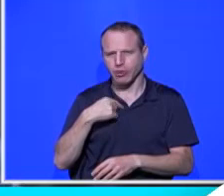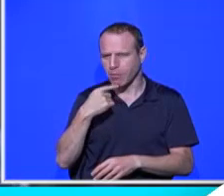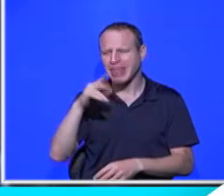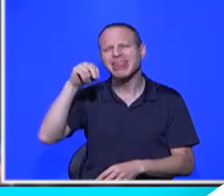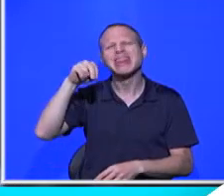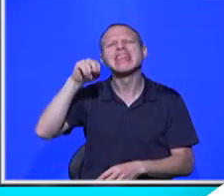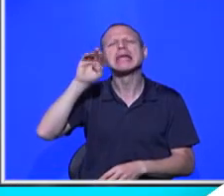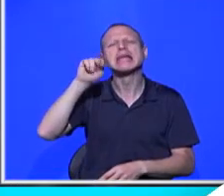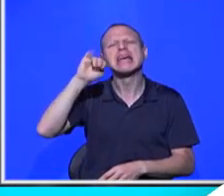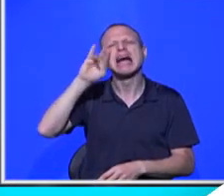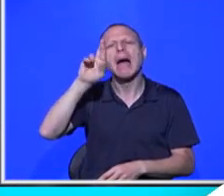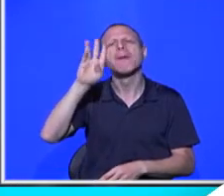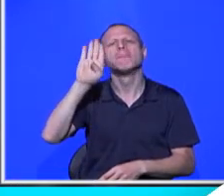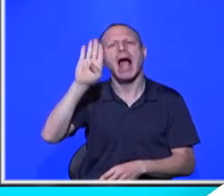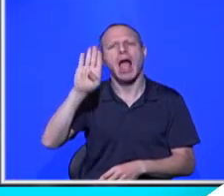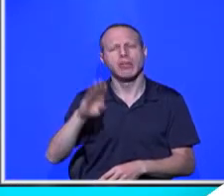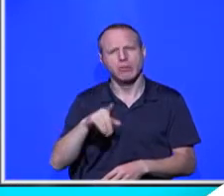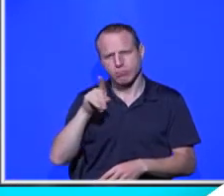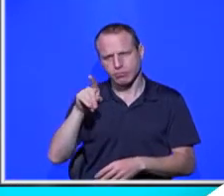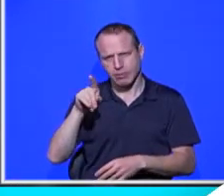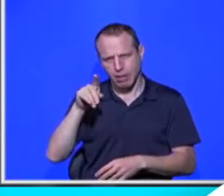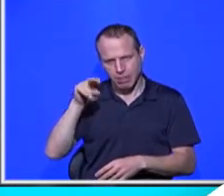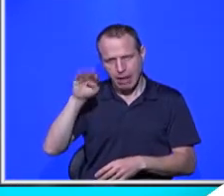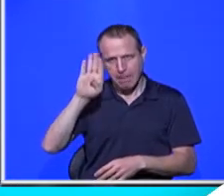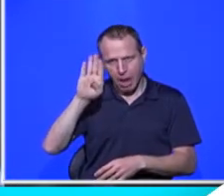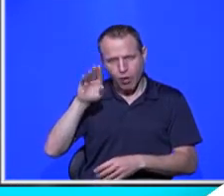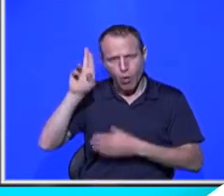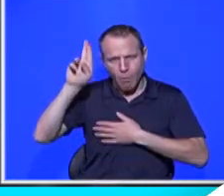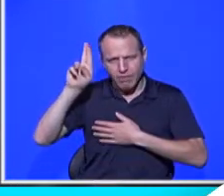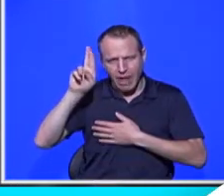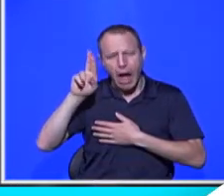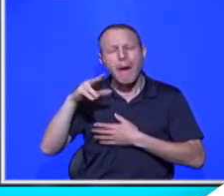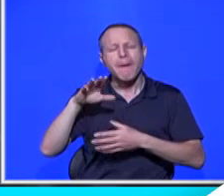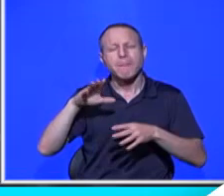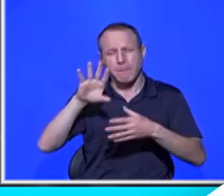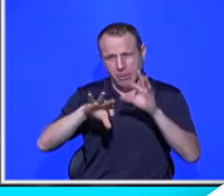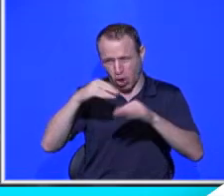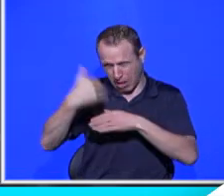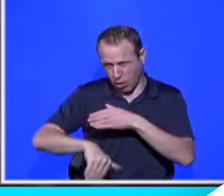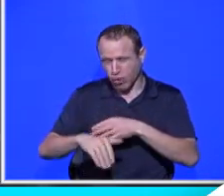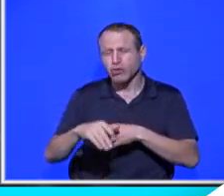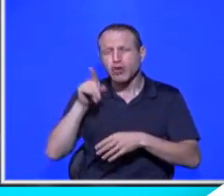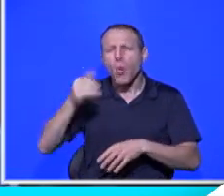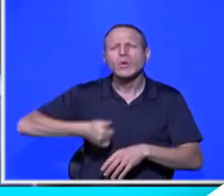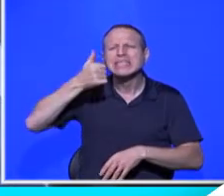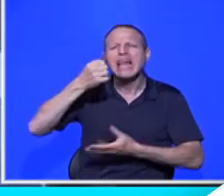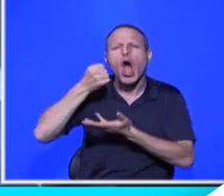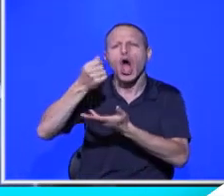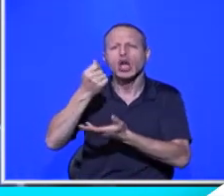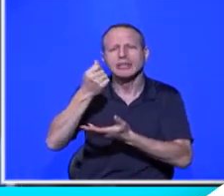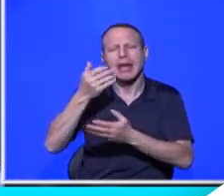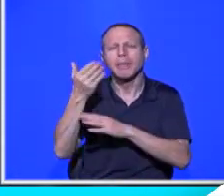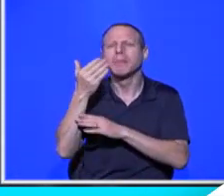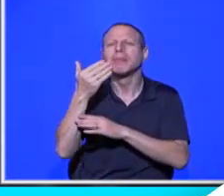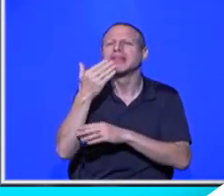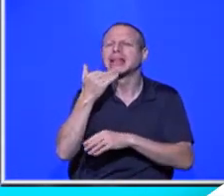ברקת. ניר ברקת שהובטח במערכת הבחירות האחרונה שהוא שר האוצר הבא של מדינת ישראל, ואיך אומרים